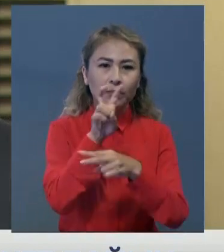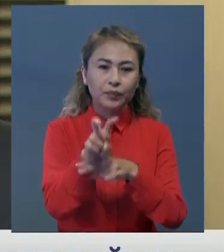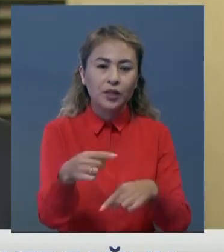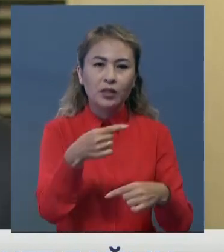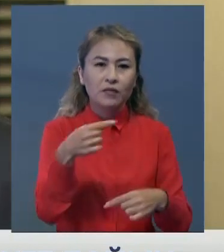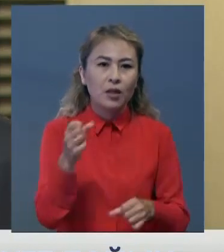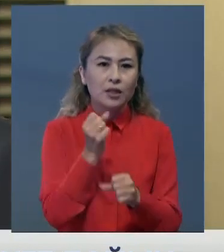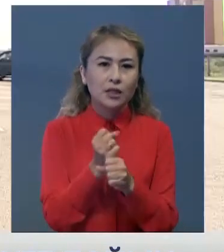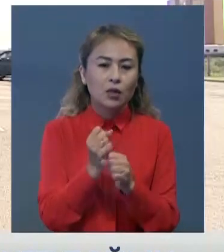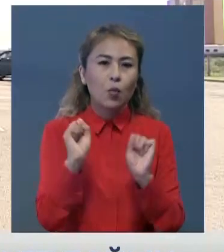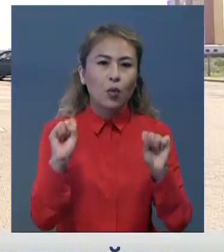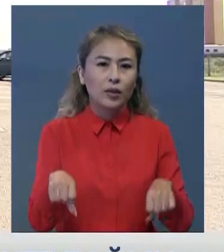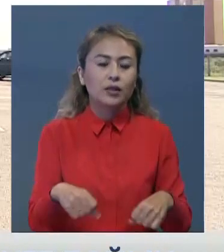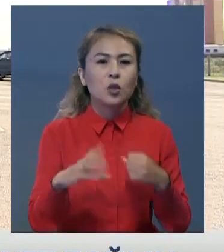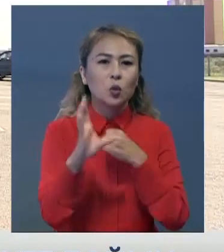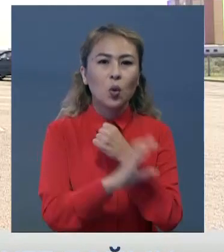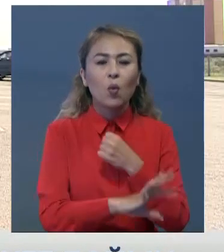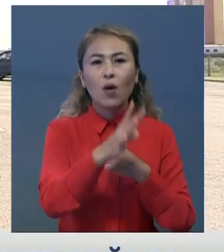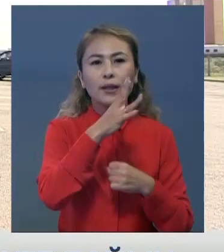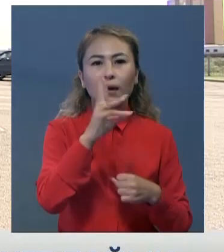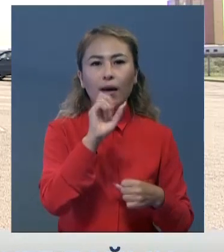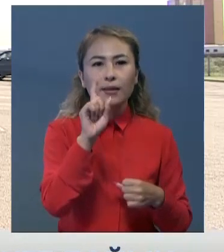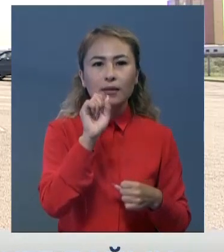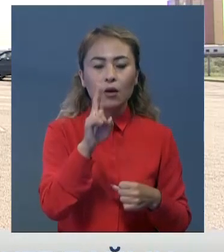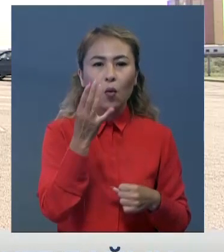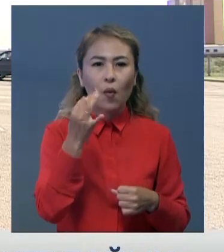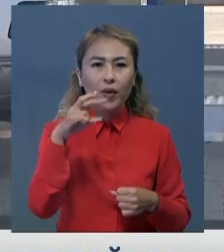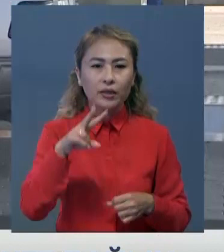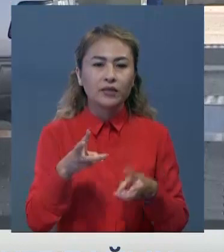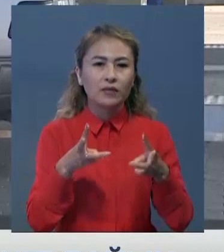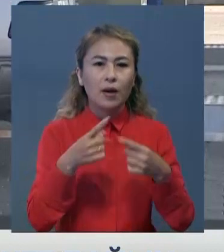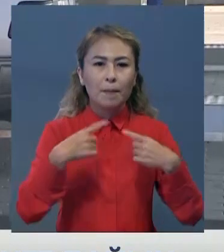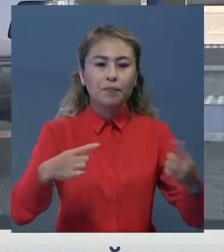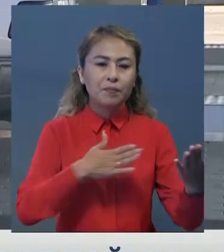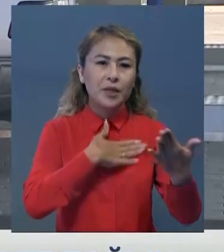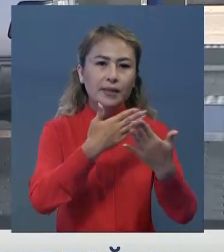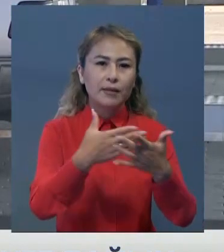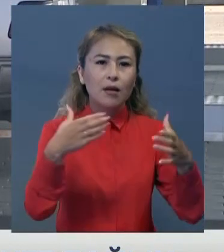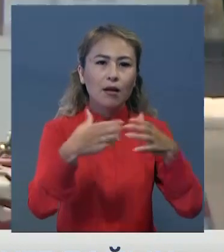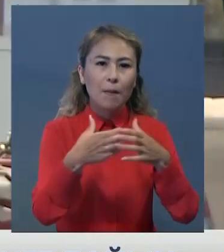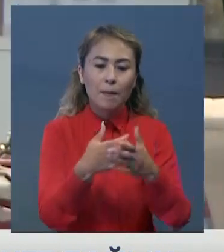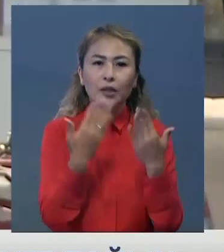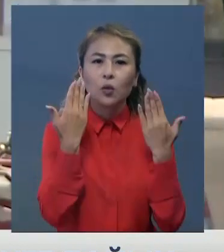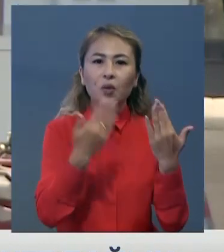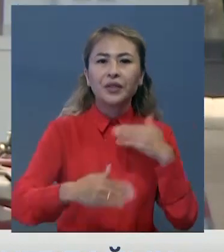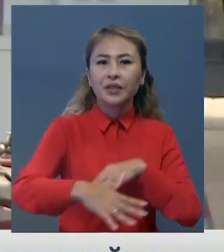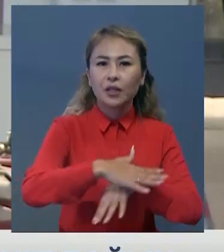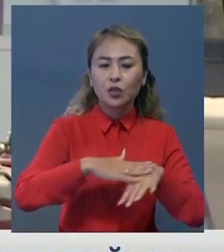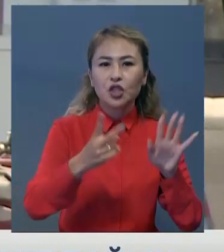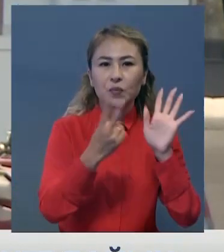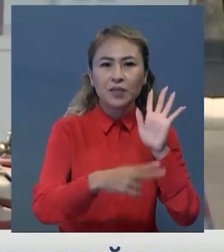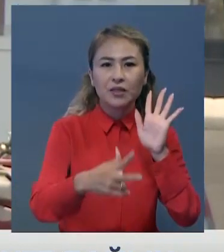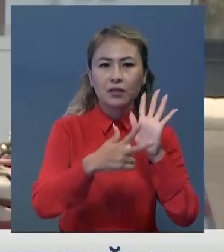қызметті алары сөзсіз. Соңғы уақытта Қазақ ойыл Қазақстанның отын нарығында белсенді компаниялардың бірі. Ел бойынша